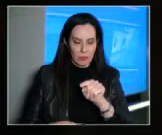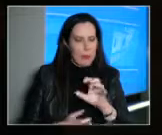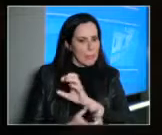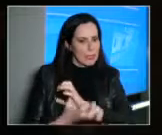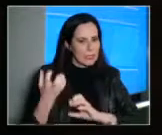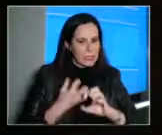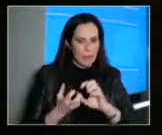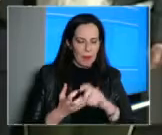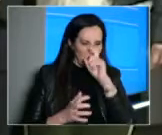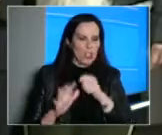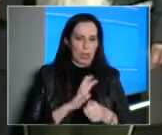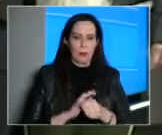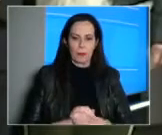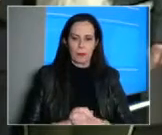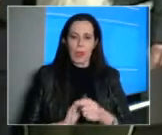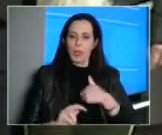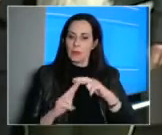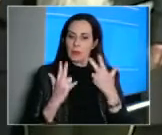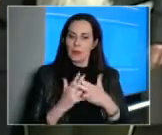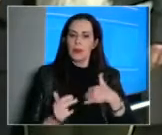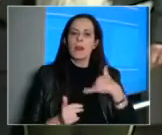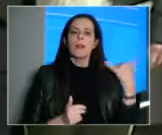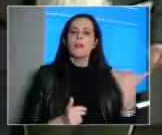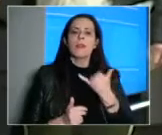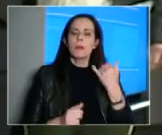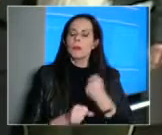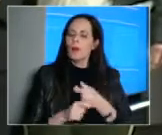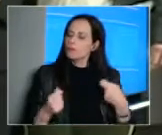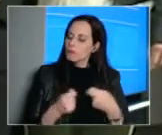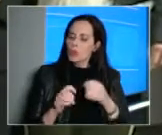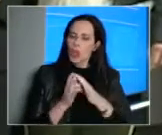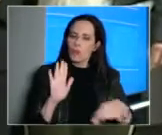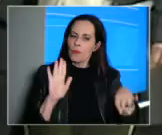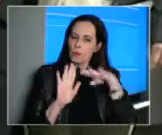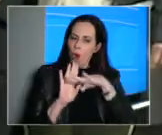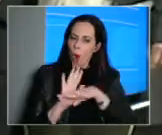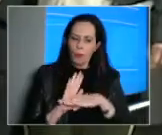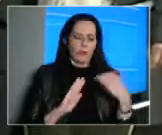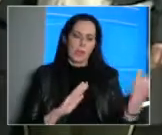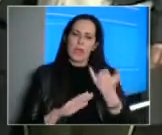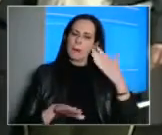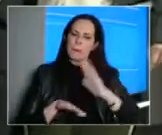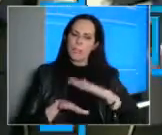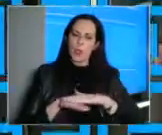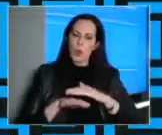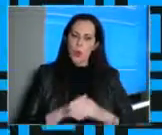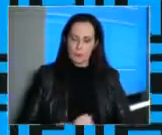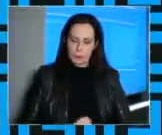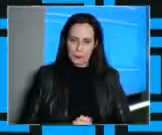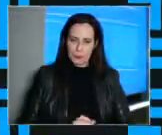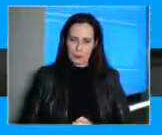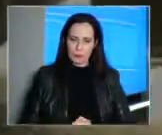מסתבך בפרשת שחיתות. I and my staff always acted appropriately and professionally.